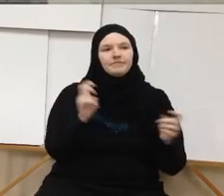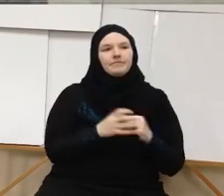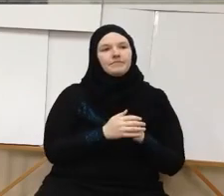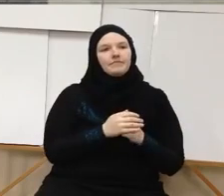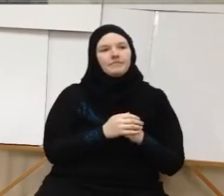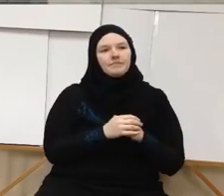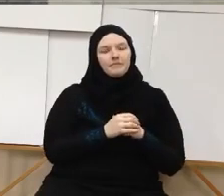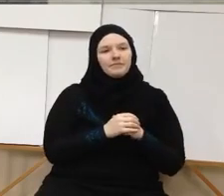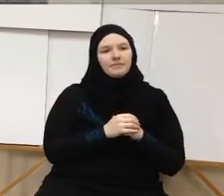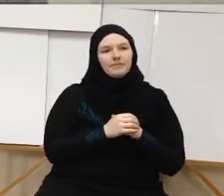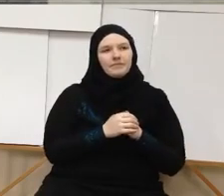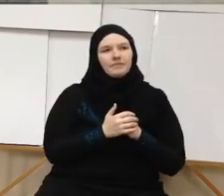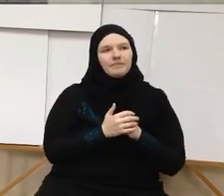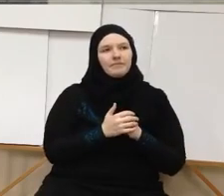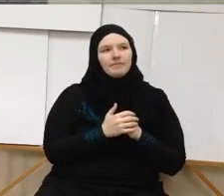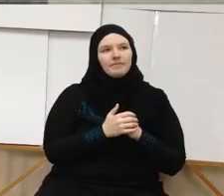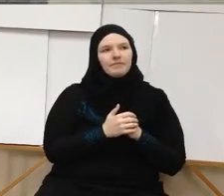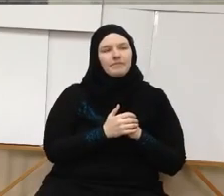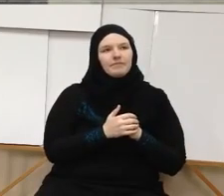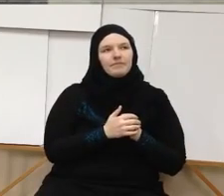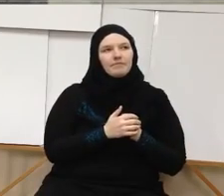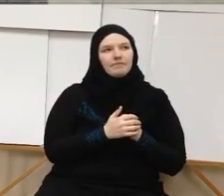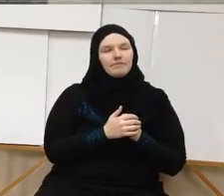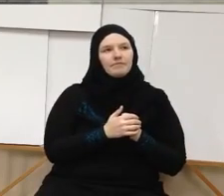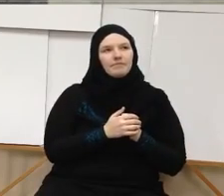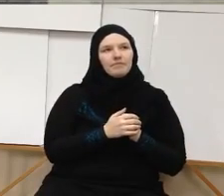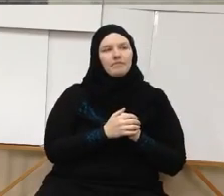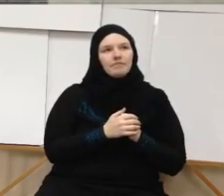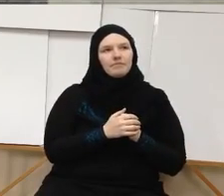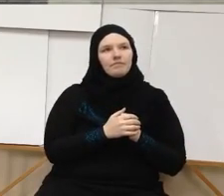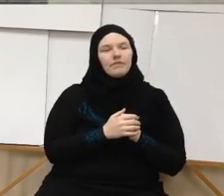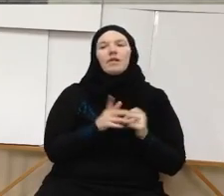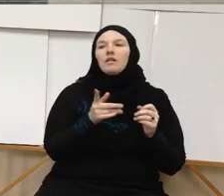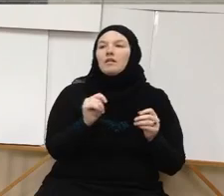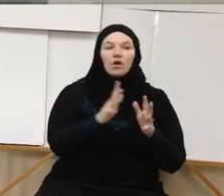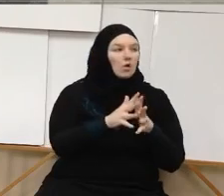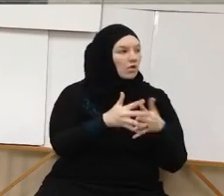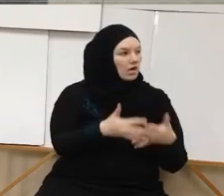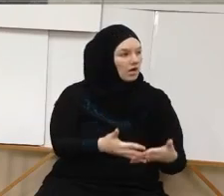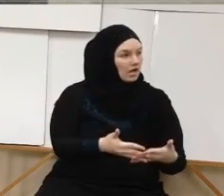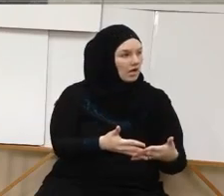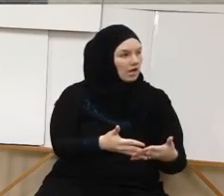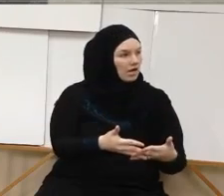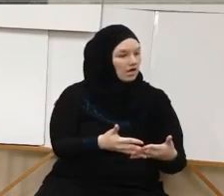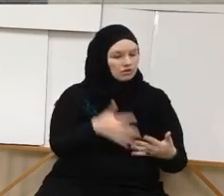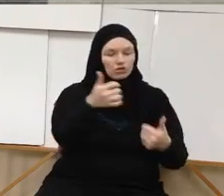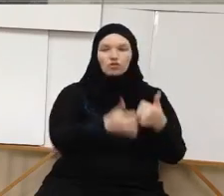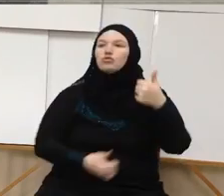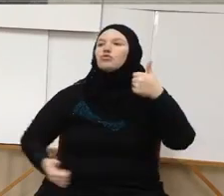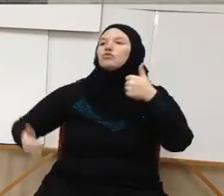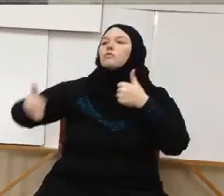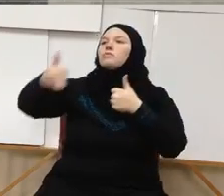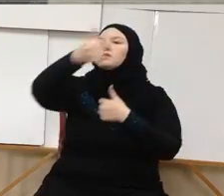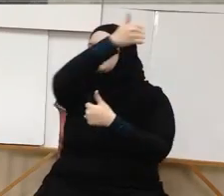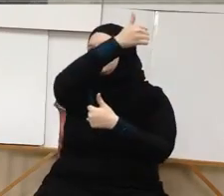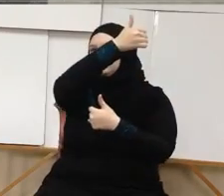لِمَا بَيْنَ يَدَيْهِ مِنَ الْكِتَابِ وَمُهَيْمِنًا عَلَيْهِ. The Quran supersedes whatever